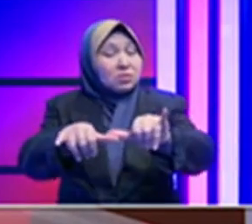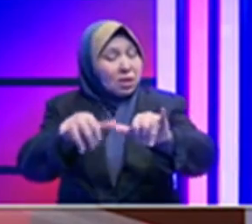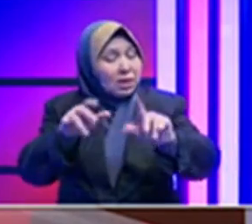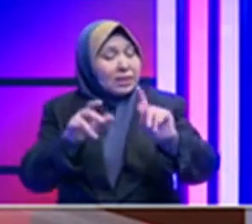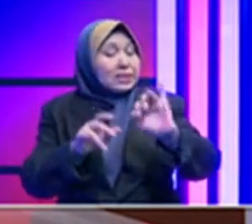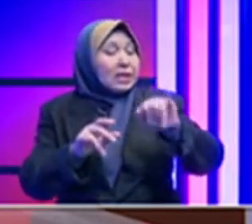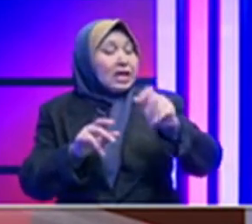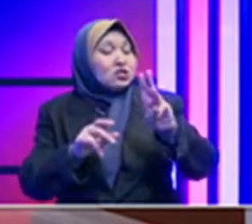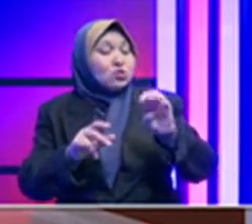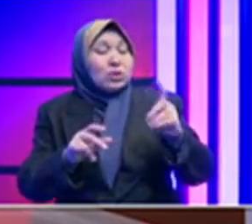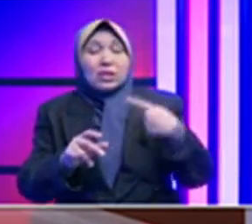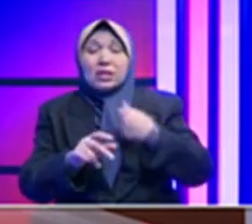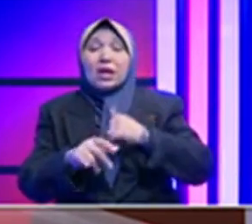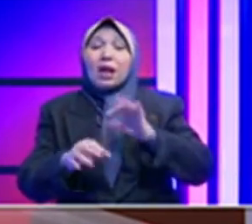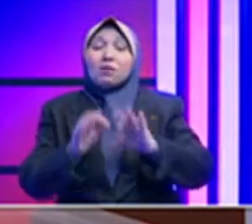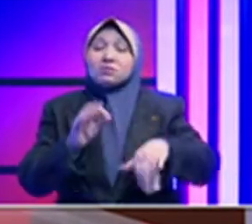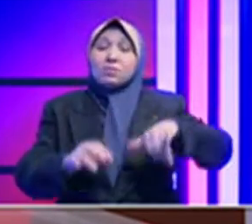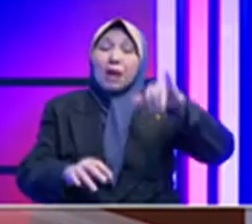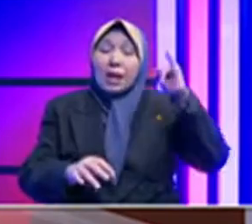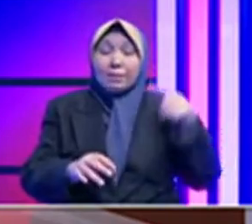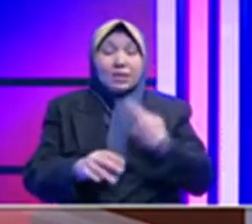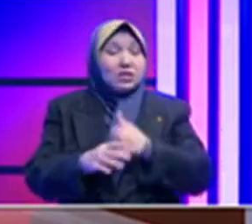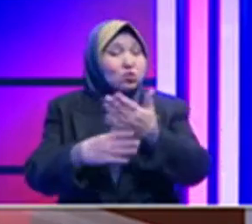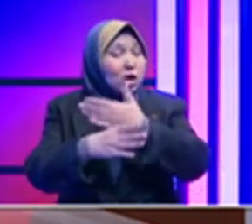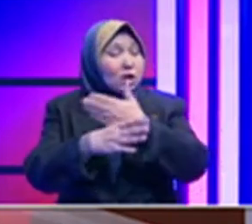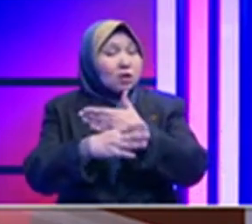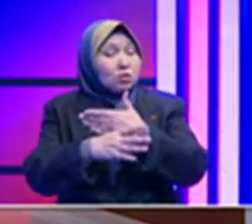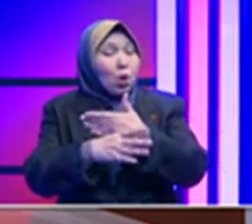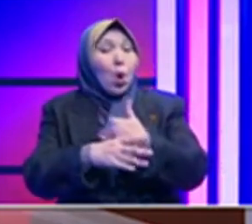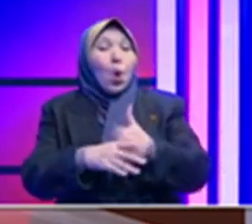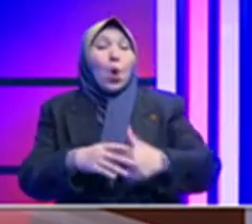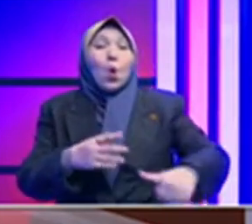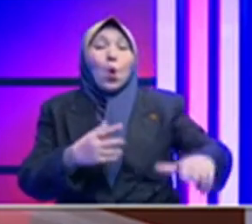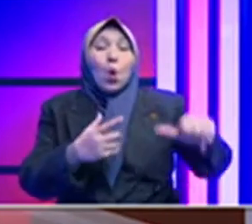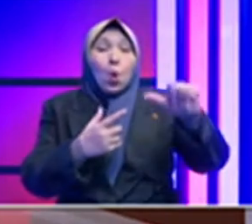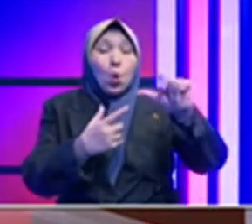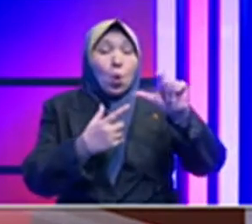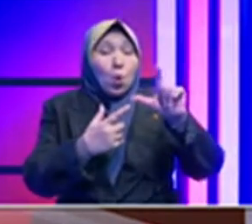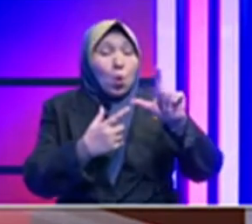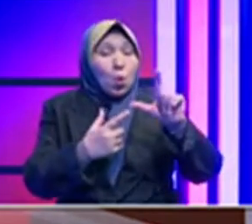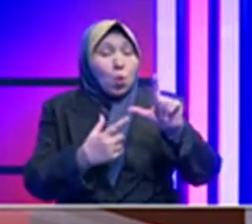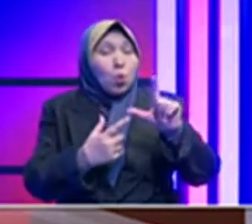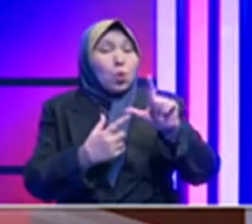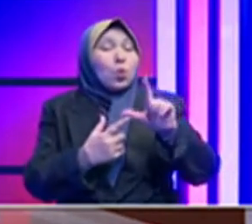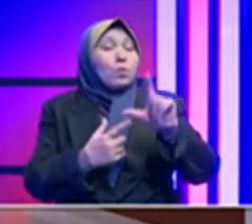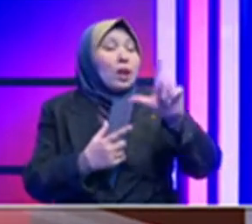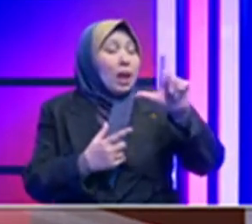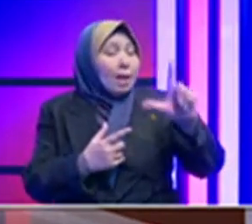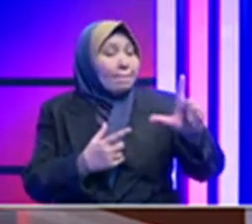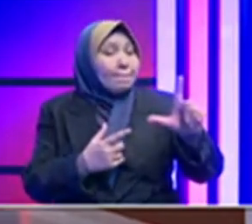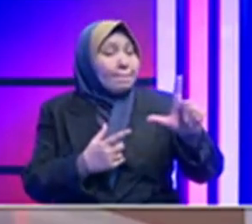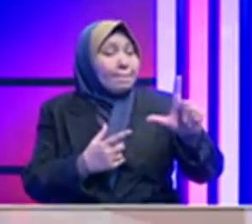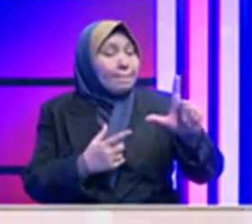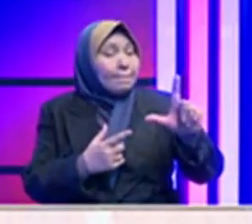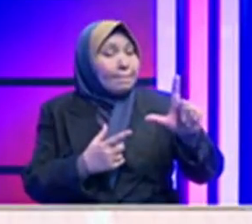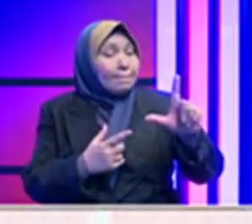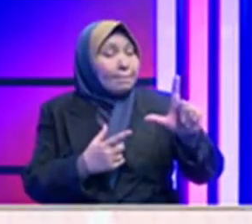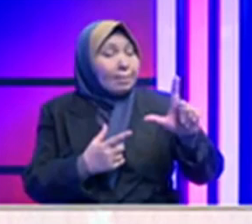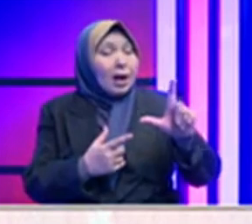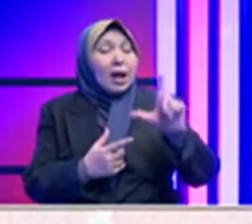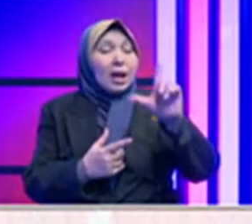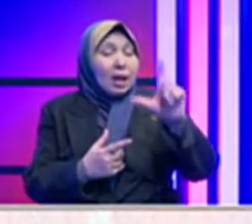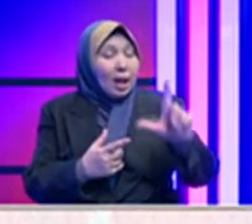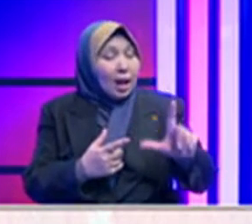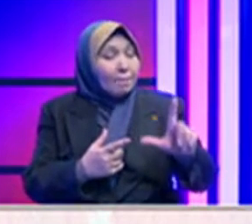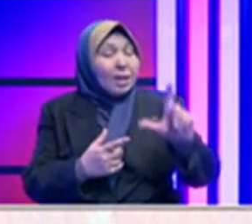gitu aja ke semalam setelah kongsikan huruf ro ataupun huruf lam sebenarnya huruf lam lafdzul jalalah